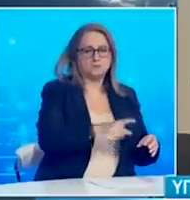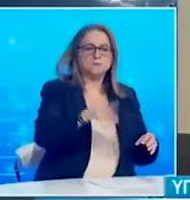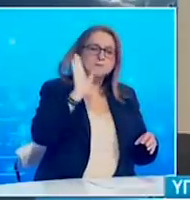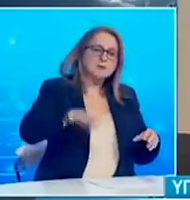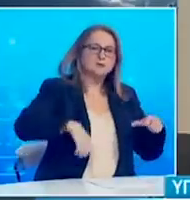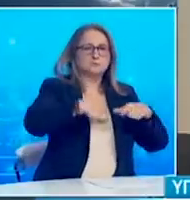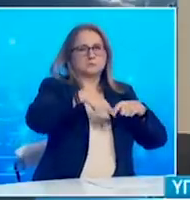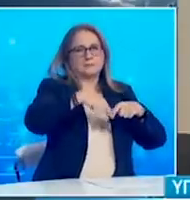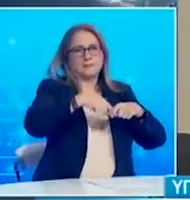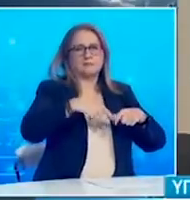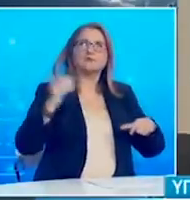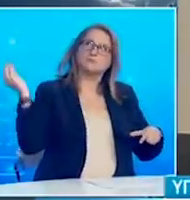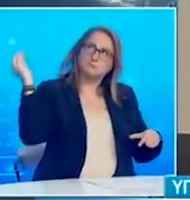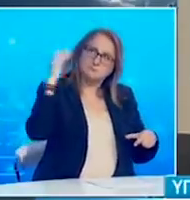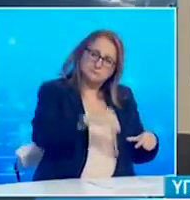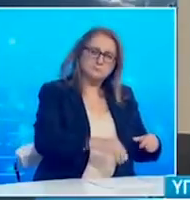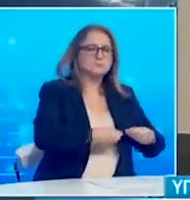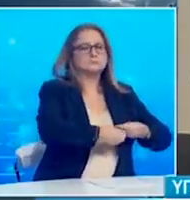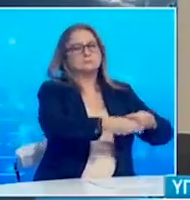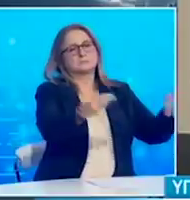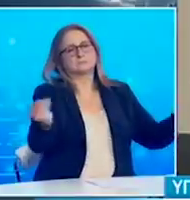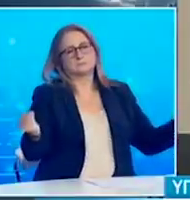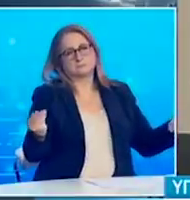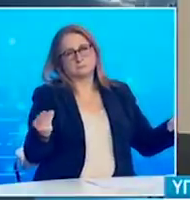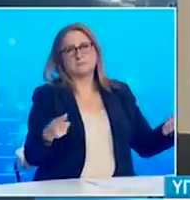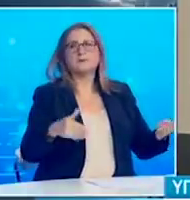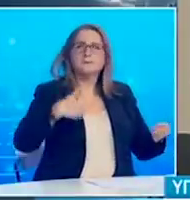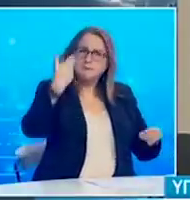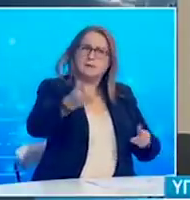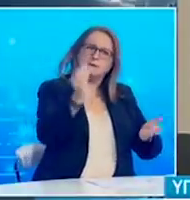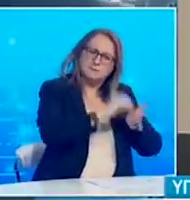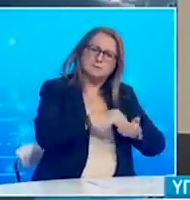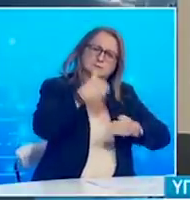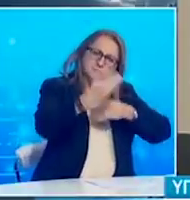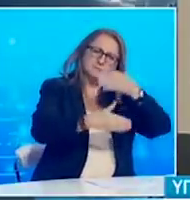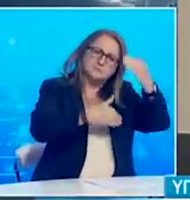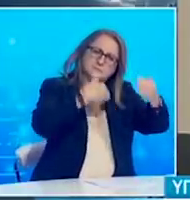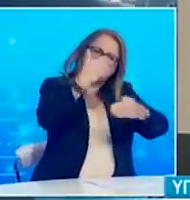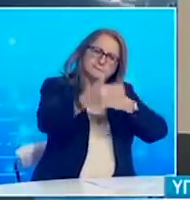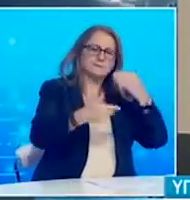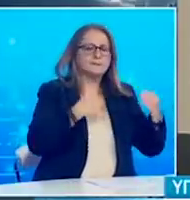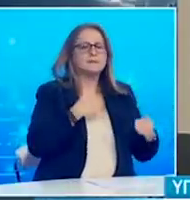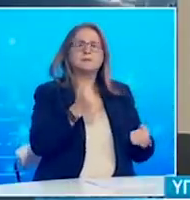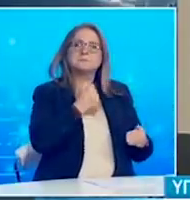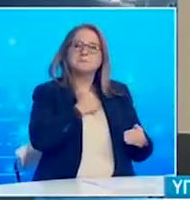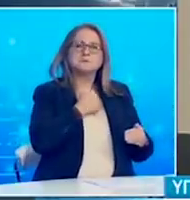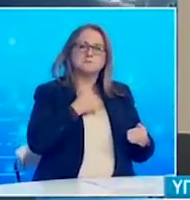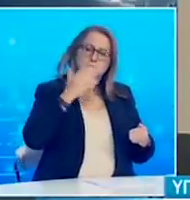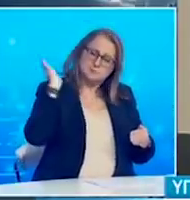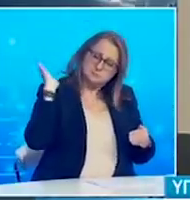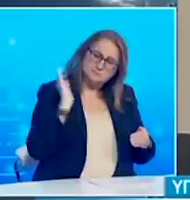διάθεση του εμβολίου σε κάθε κράτος μέλος. Και βεβαίως έρχονται και άλλα εμβόλια και πιστεύουμε ότι θα είμαστε σε